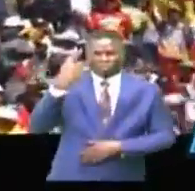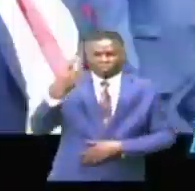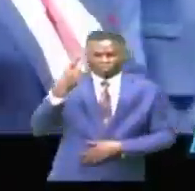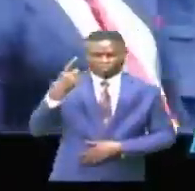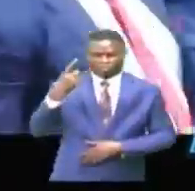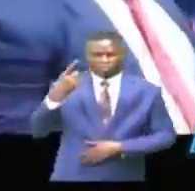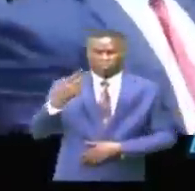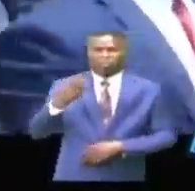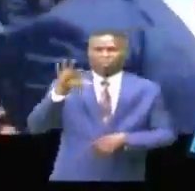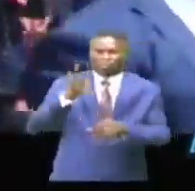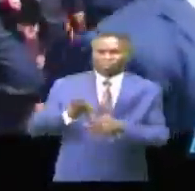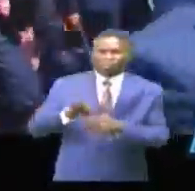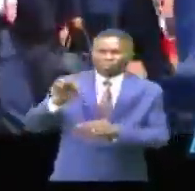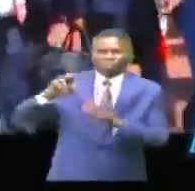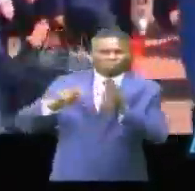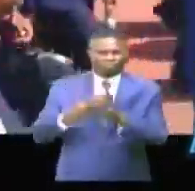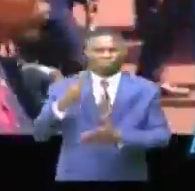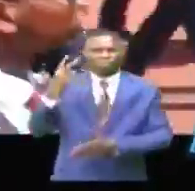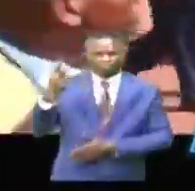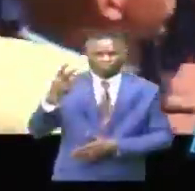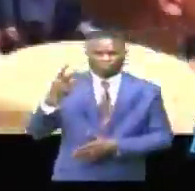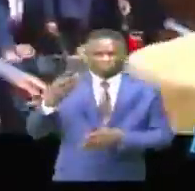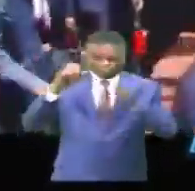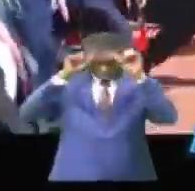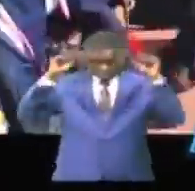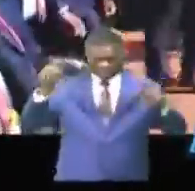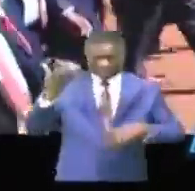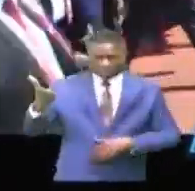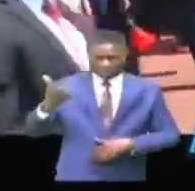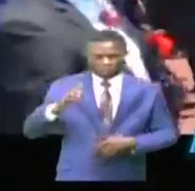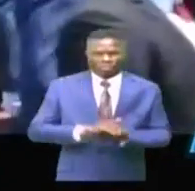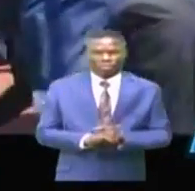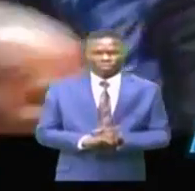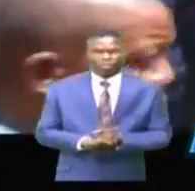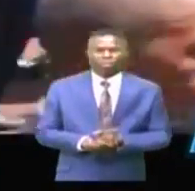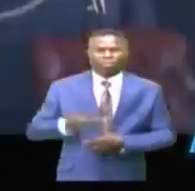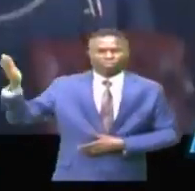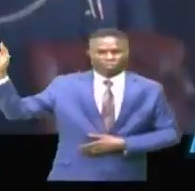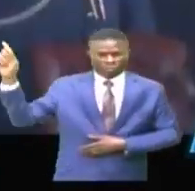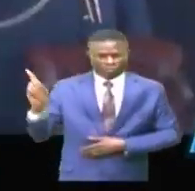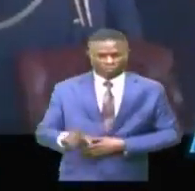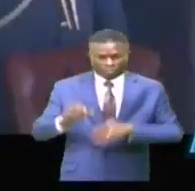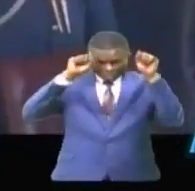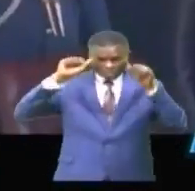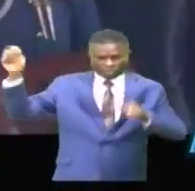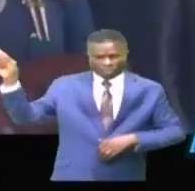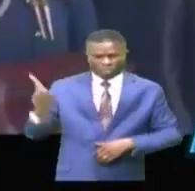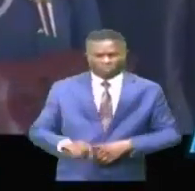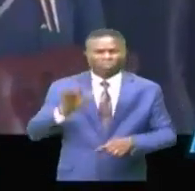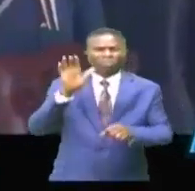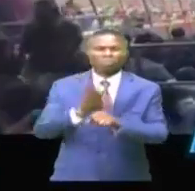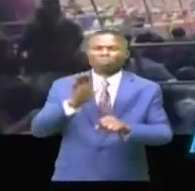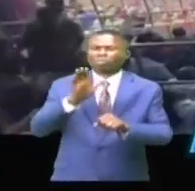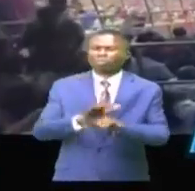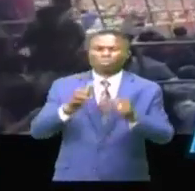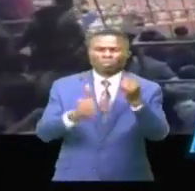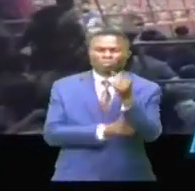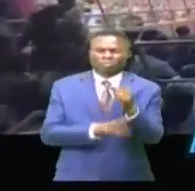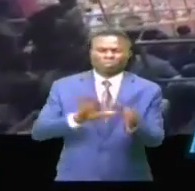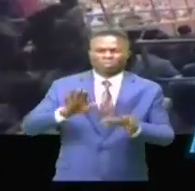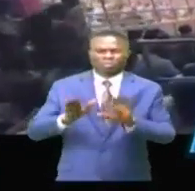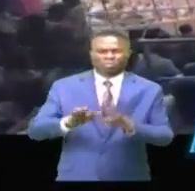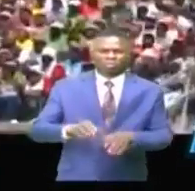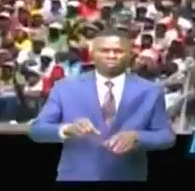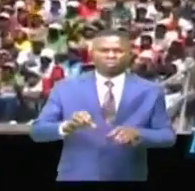remplis pour un second mandat présidentiel l'homme du jour rejoint le Stade avec une foule évaluée à plus de